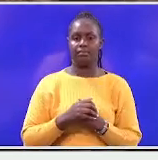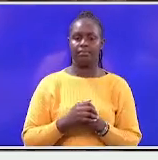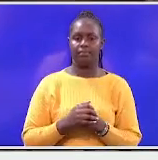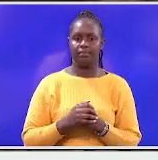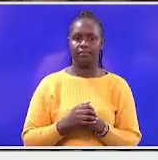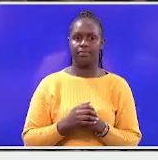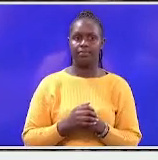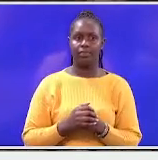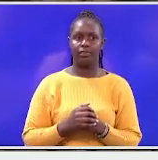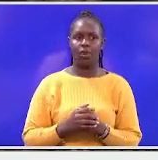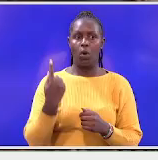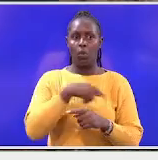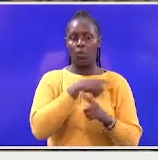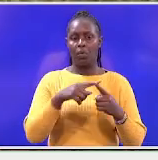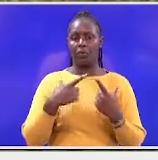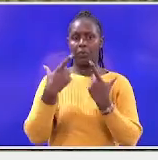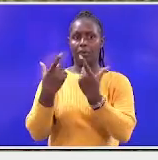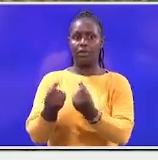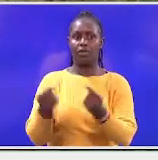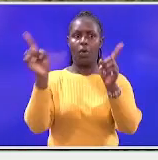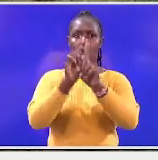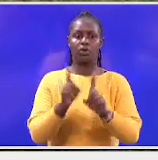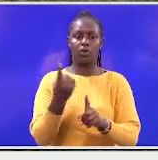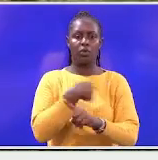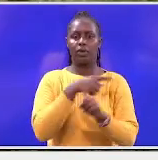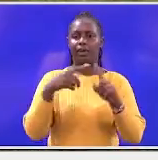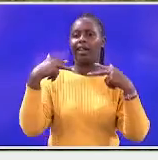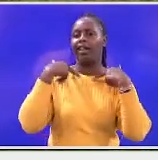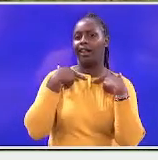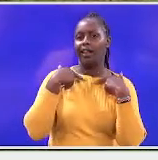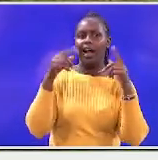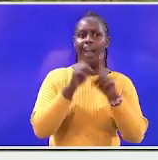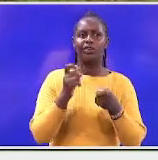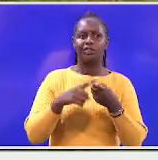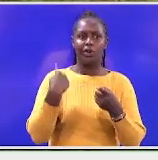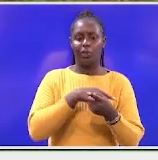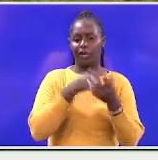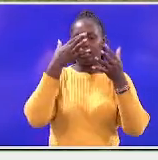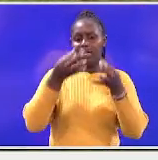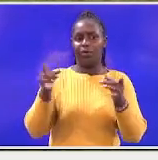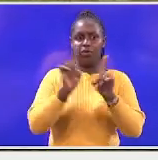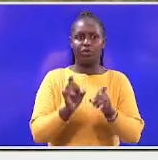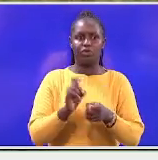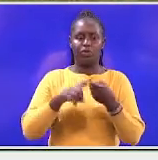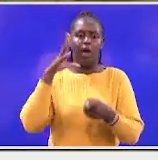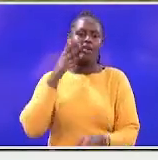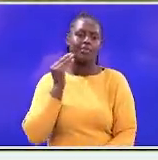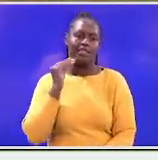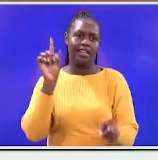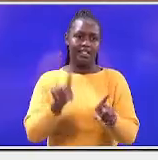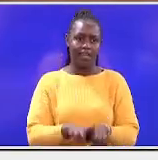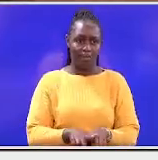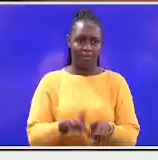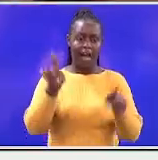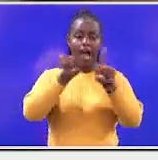Kwenye safari yetu hapa hatukusazwa na tukajizatiti kwa methali ya mgeni njoo mwenyeji apone.